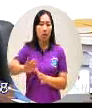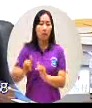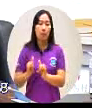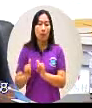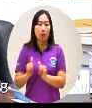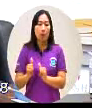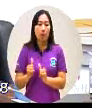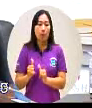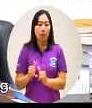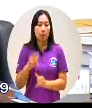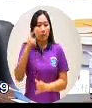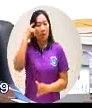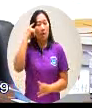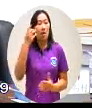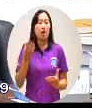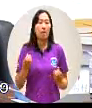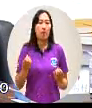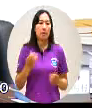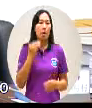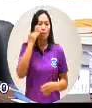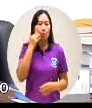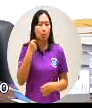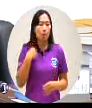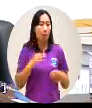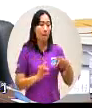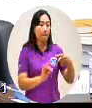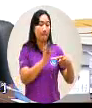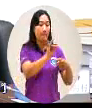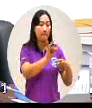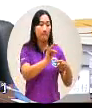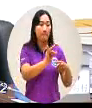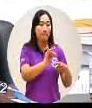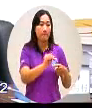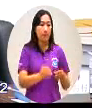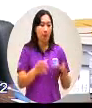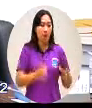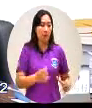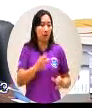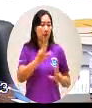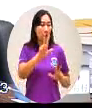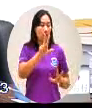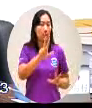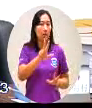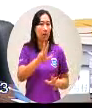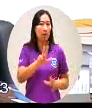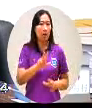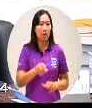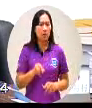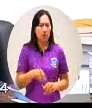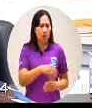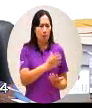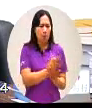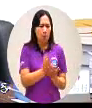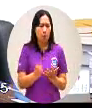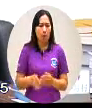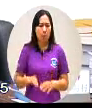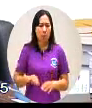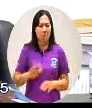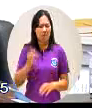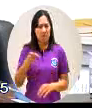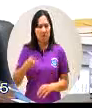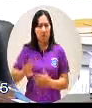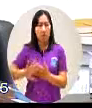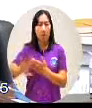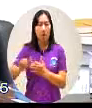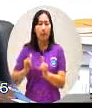乎你100%占比率起到满，包括办公室，包括设备，包括高架的公价。民众嘛无感啊，今仔内